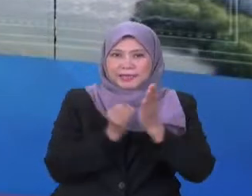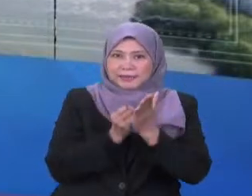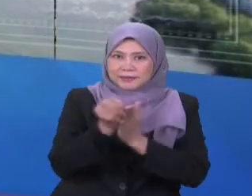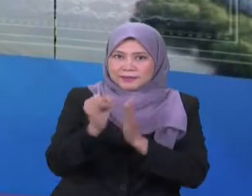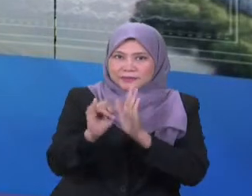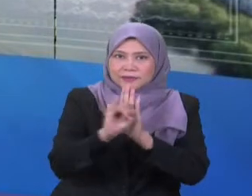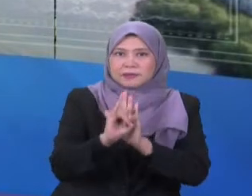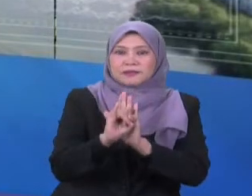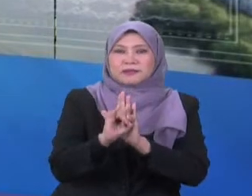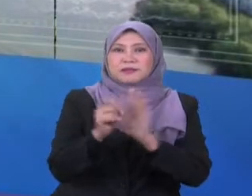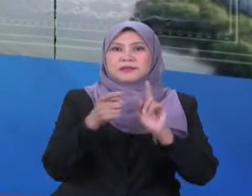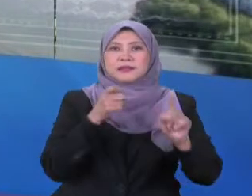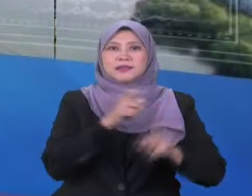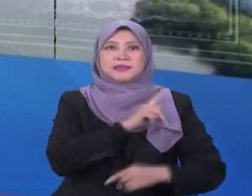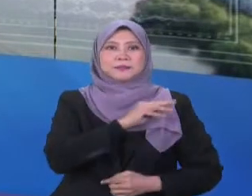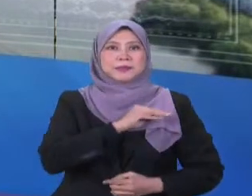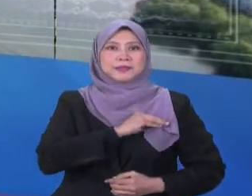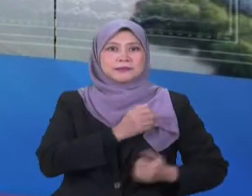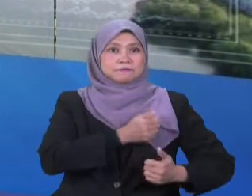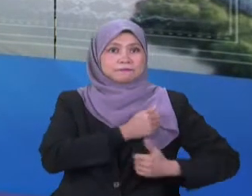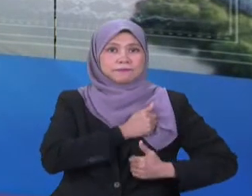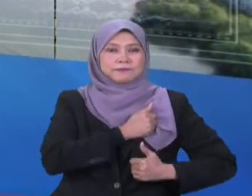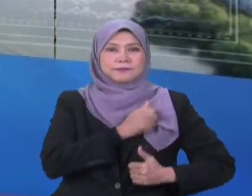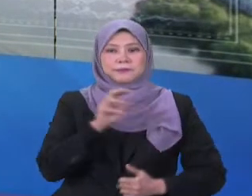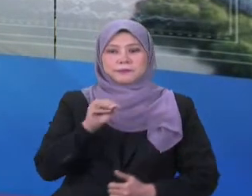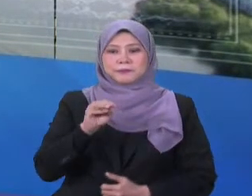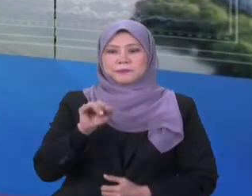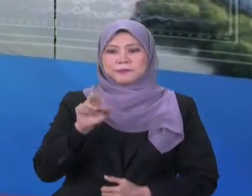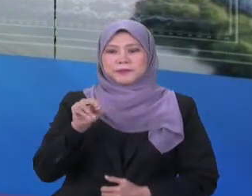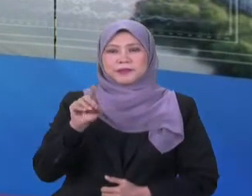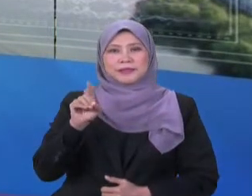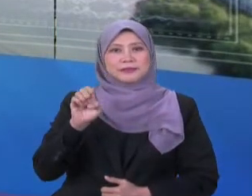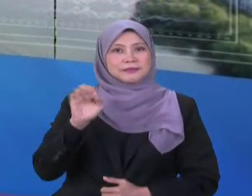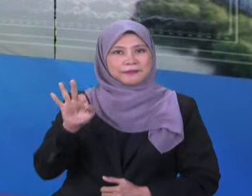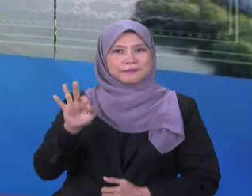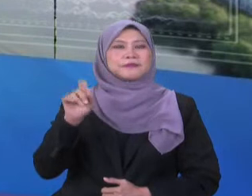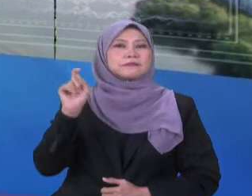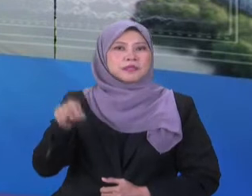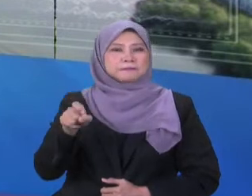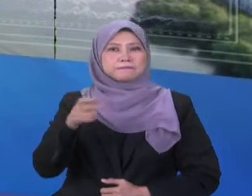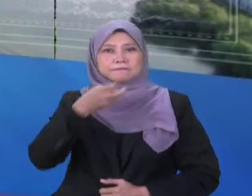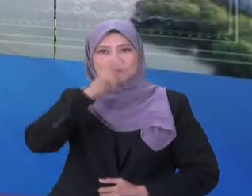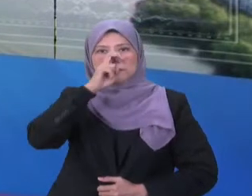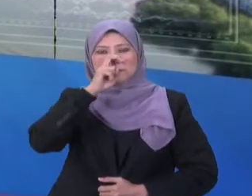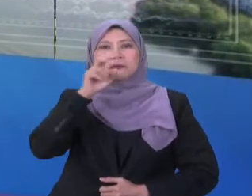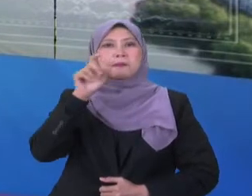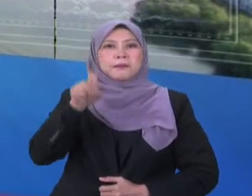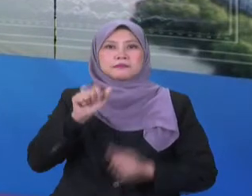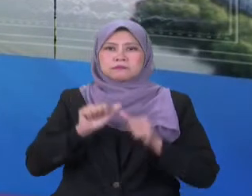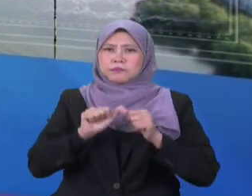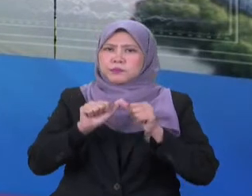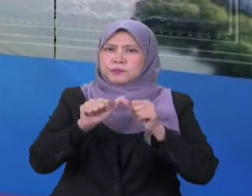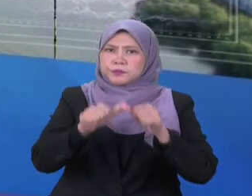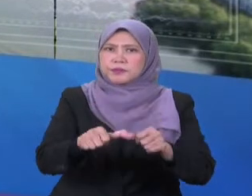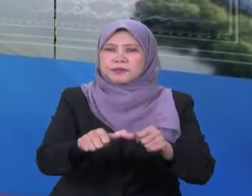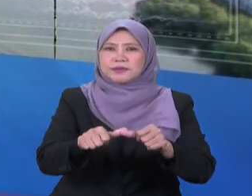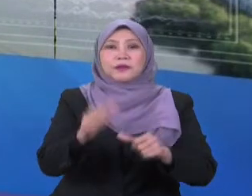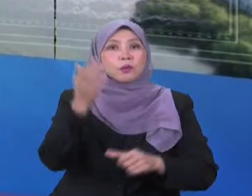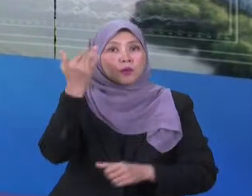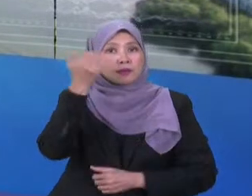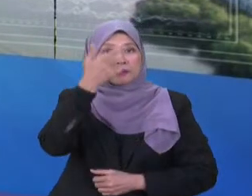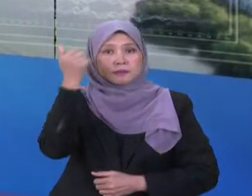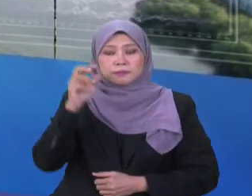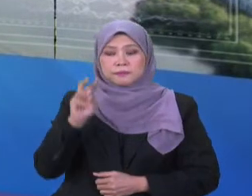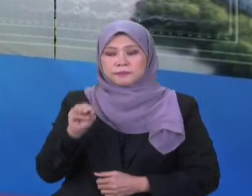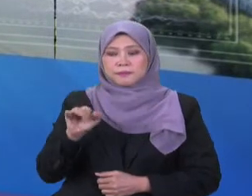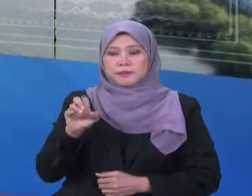dengan warga Kementerian Pertahanan militer perlu ditekankan dan dilaksanakan secara berterusan ia bagi memastikan mindef